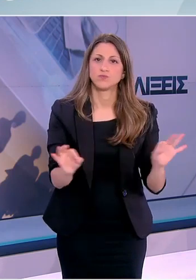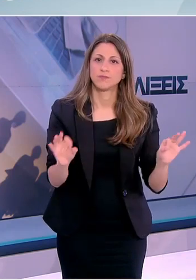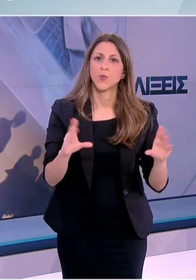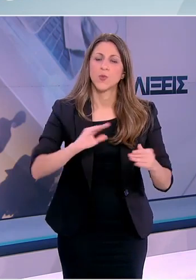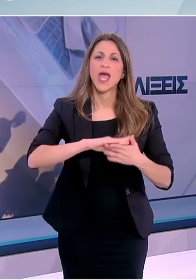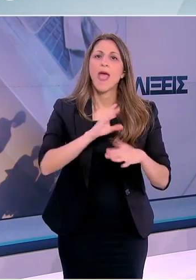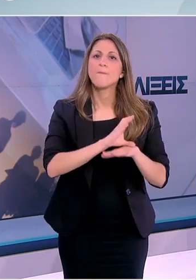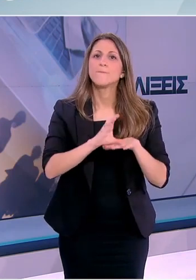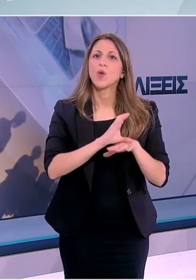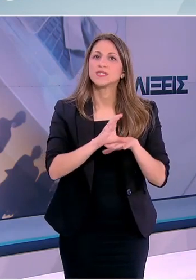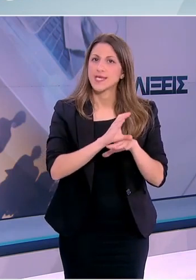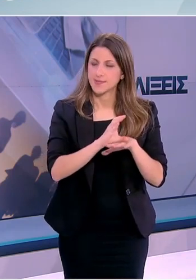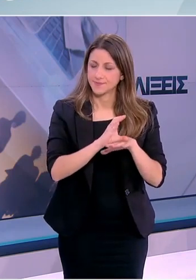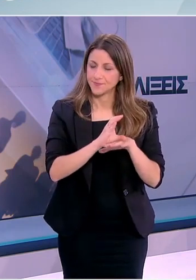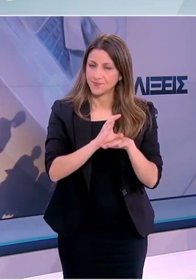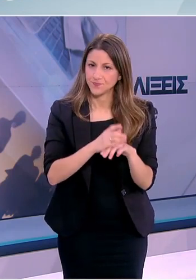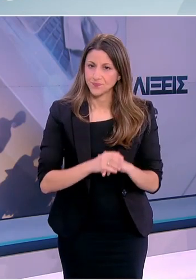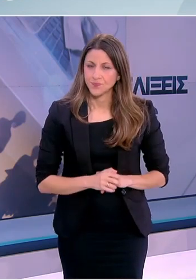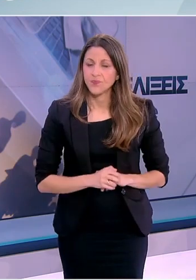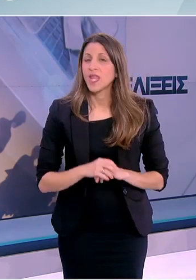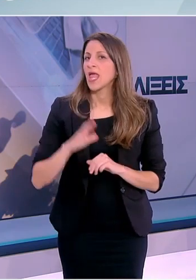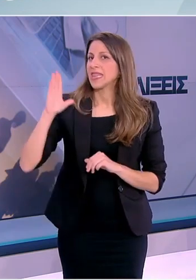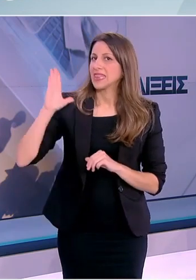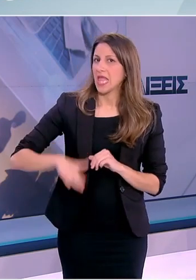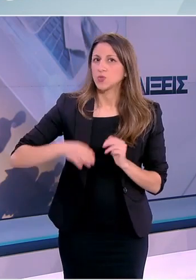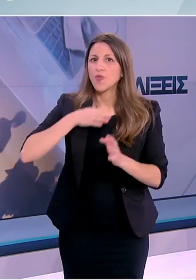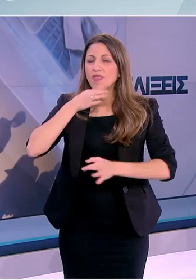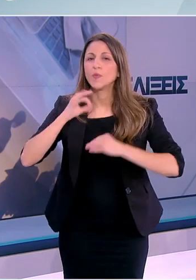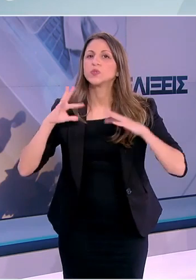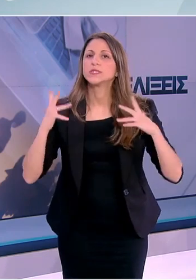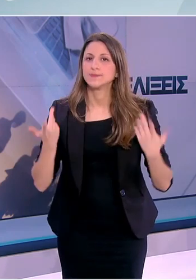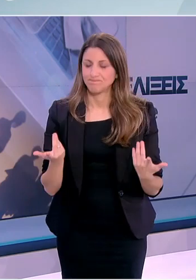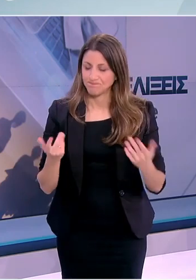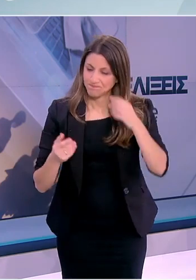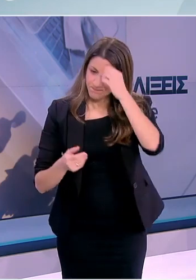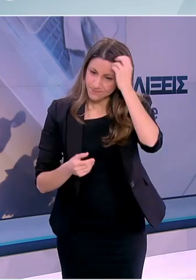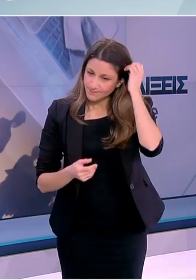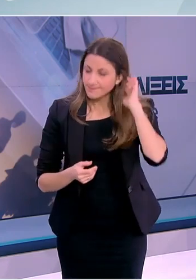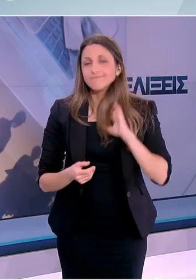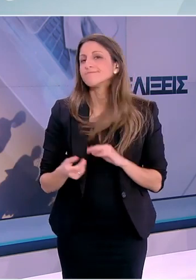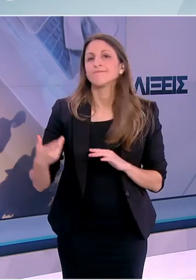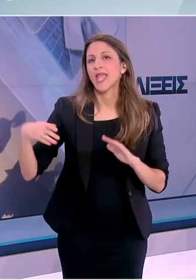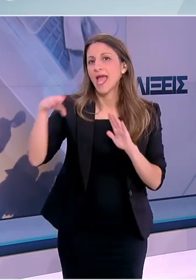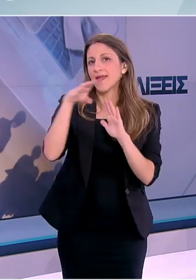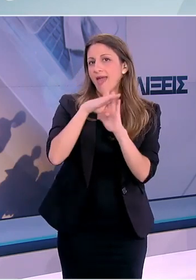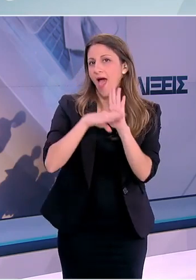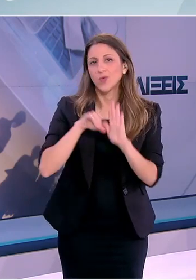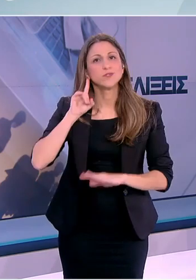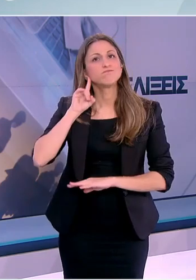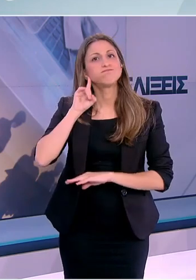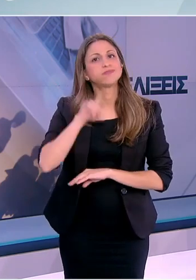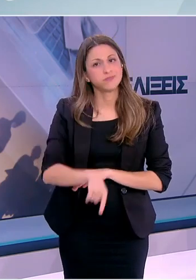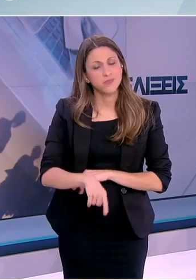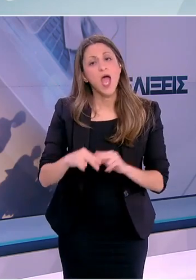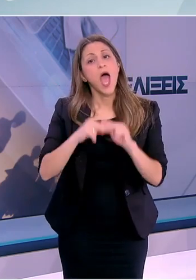υπολογιστών. Κλείνοντας, θα ήθελα να σας ενημερώσω ότι λόγω μη τήρησης των προβλεπόμενων κανόνων δημόσιας υγείας αναστέλλει